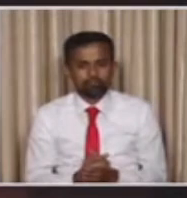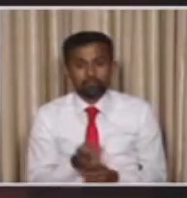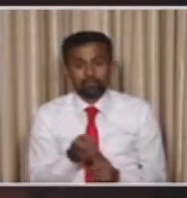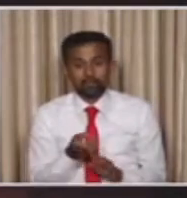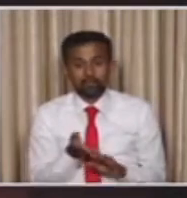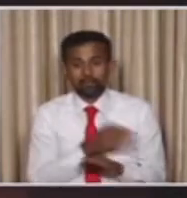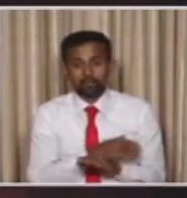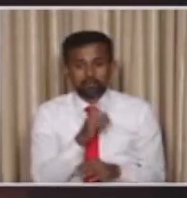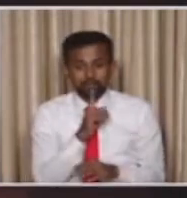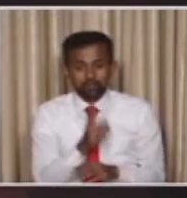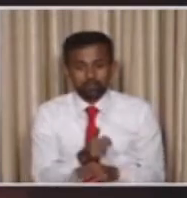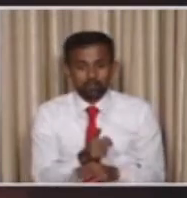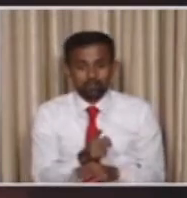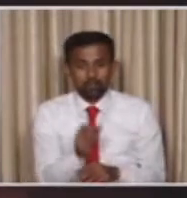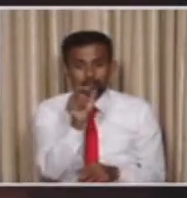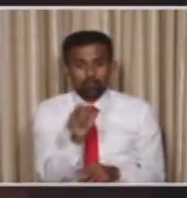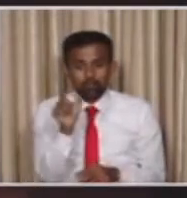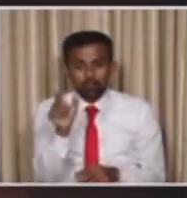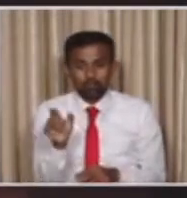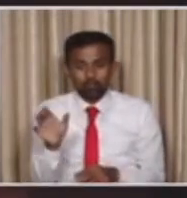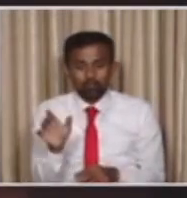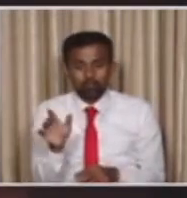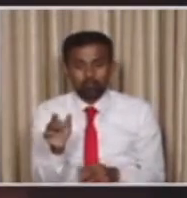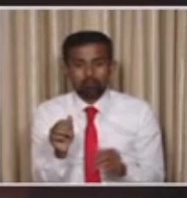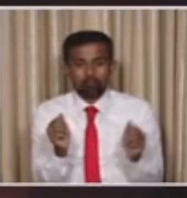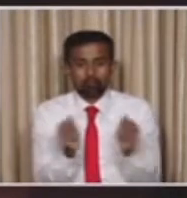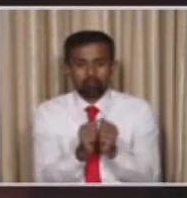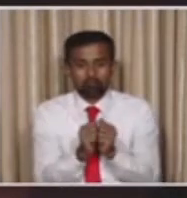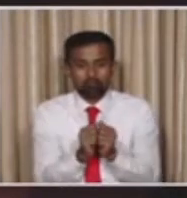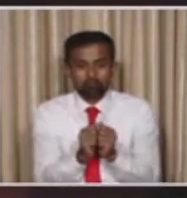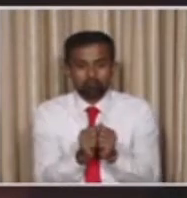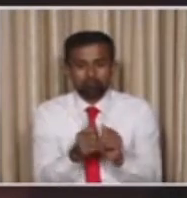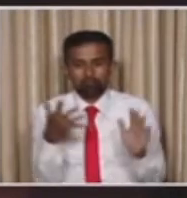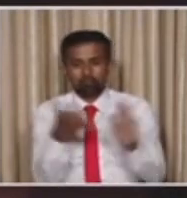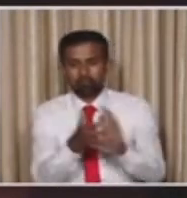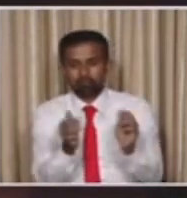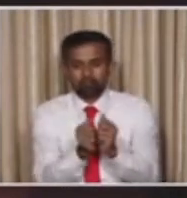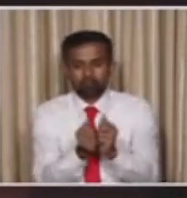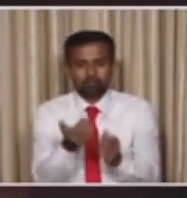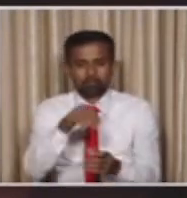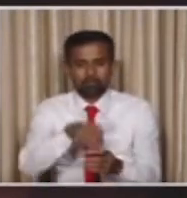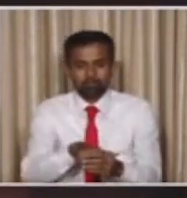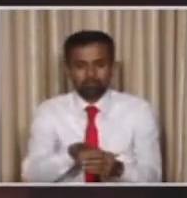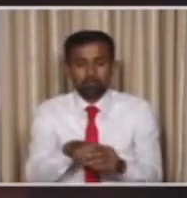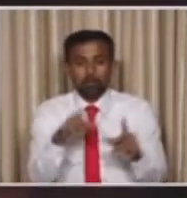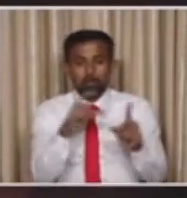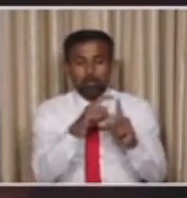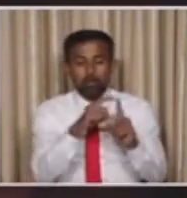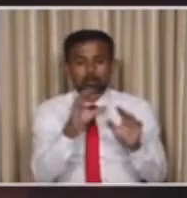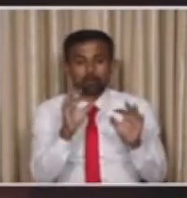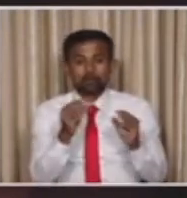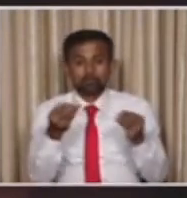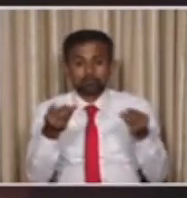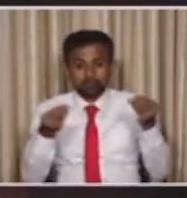ඉහත සඳහන් කළ පුද්ගලින්ගේ අනුදැනුම සහ අනර්ථ ක්‍රියාවන් තුලින් ඩොලරයට